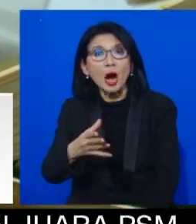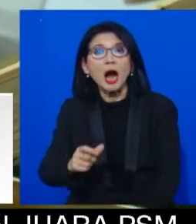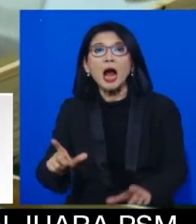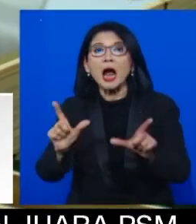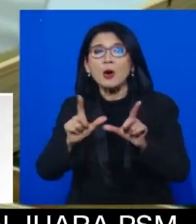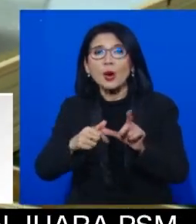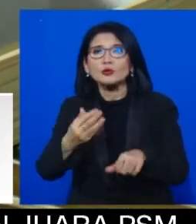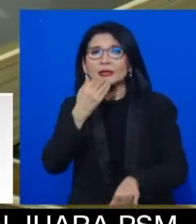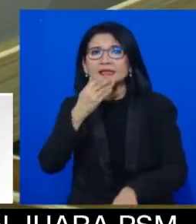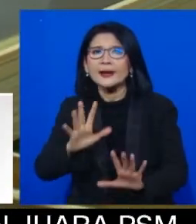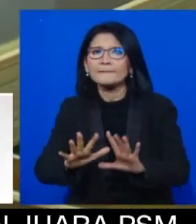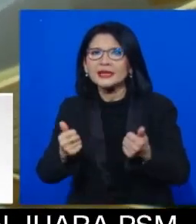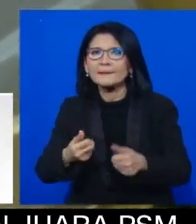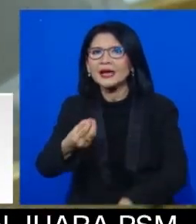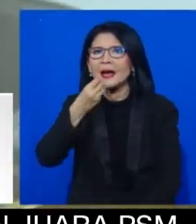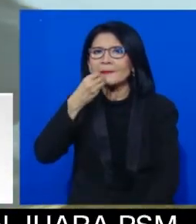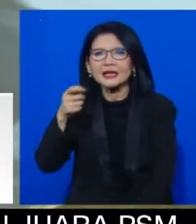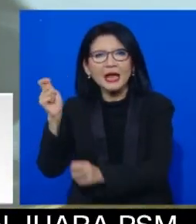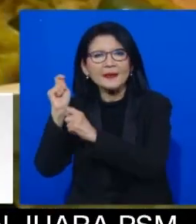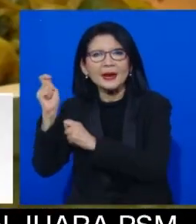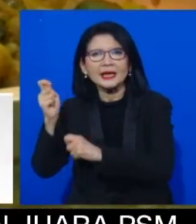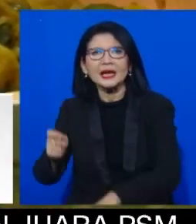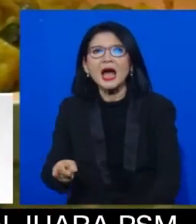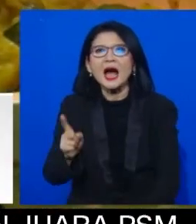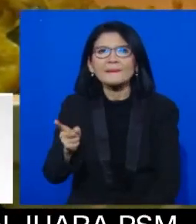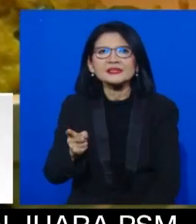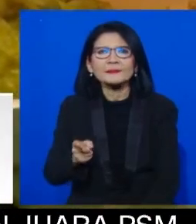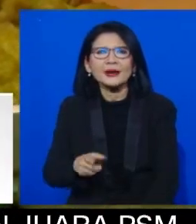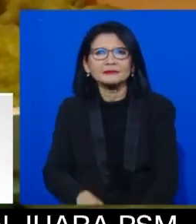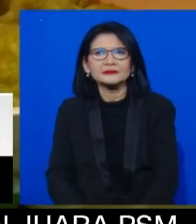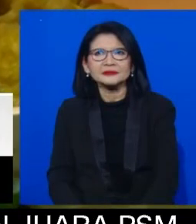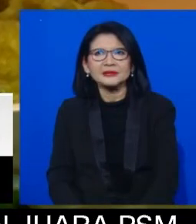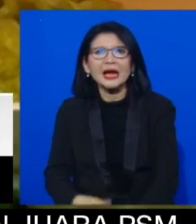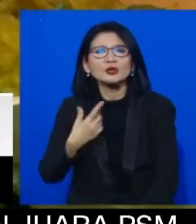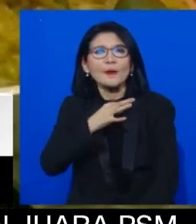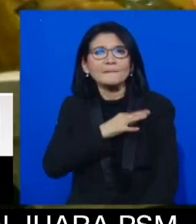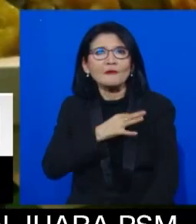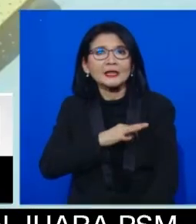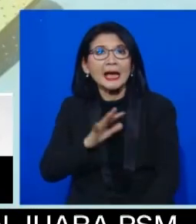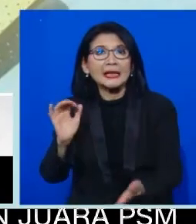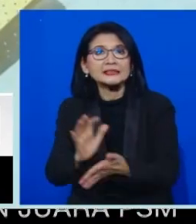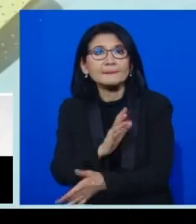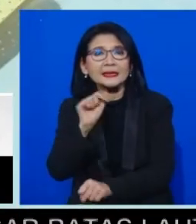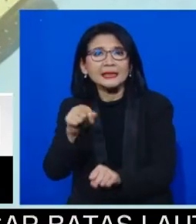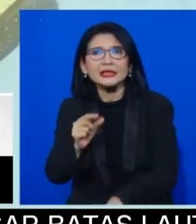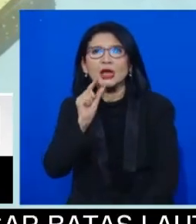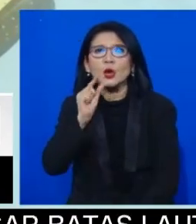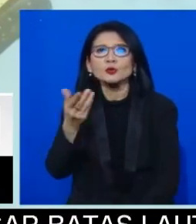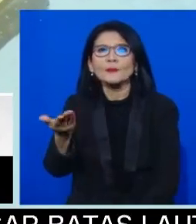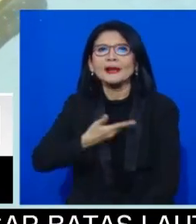maupun catering, menyediakan layanan catering saat Lebaran. Karenanya, sebagian pengusaha makanan memanfaatkan peluang hari raya untuk